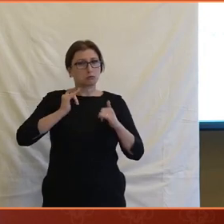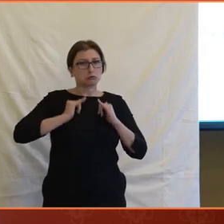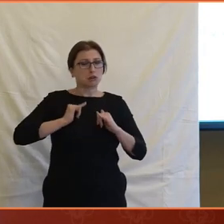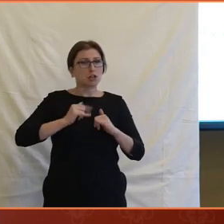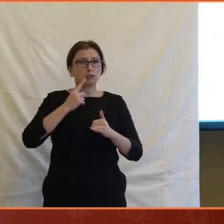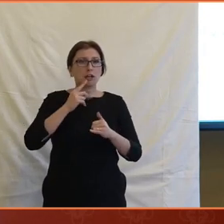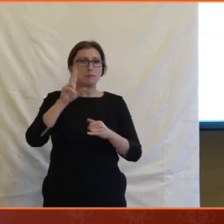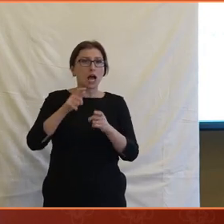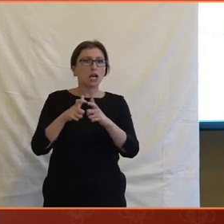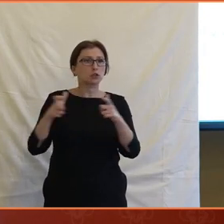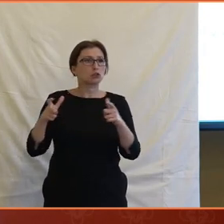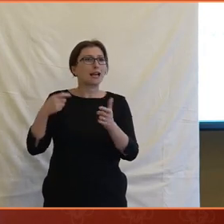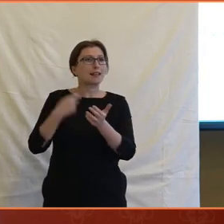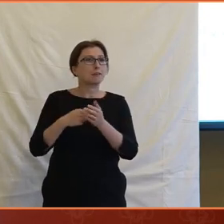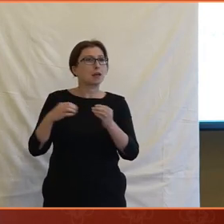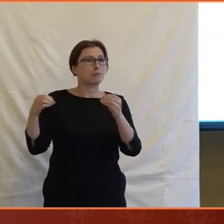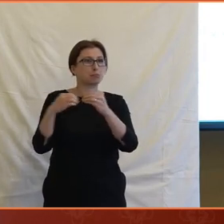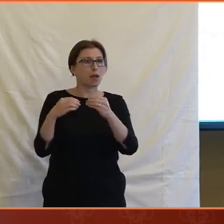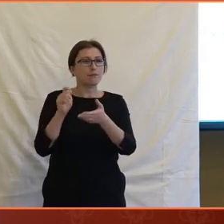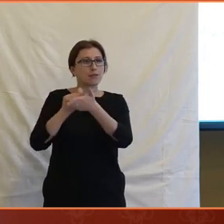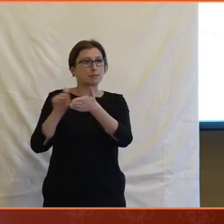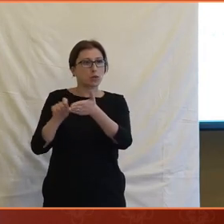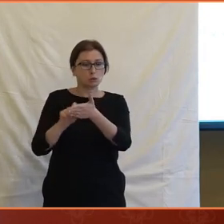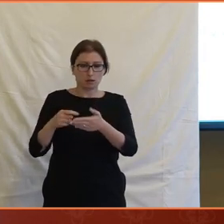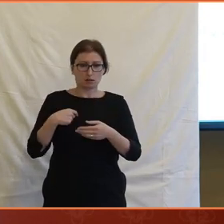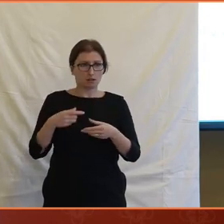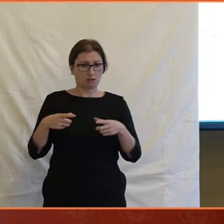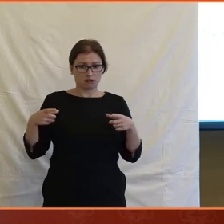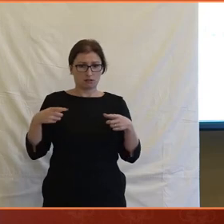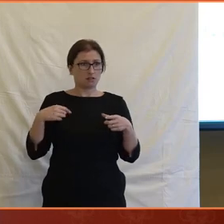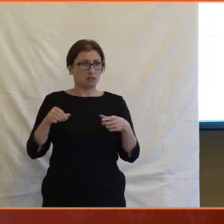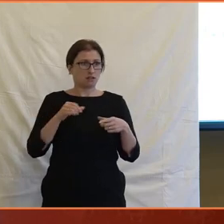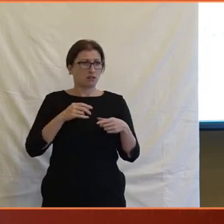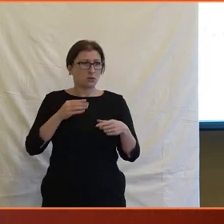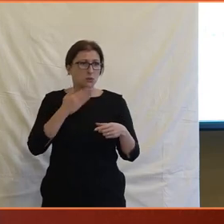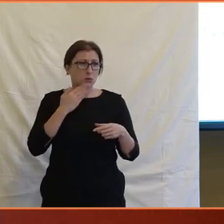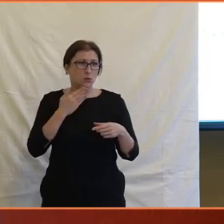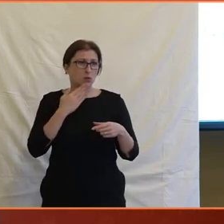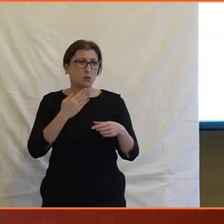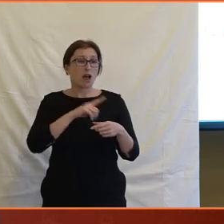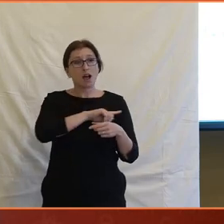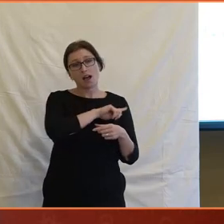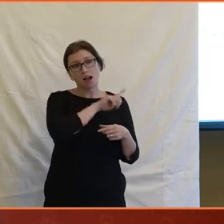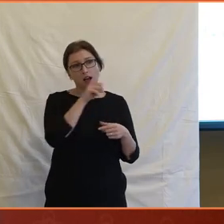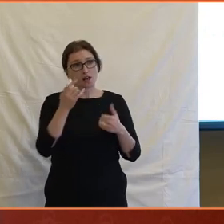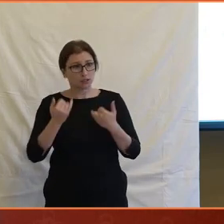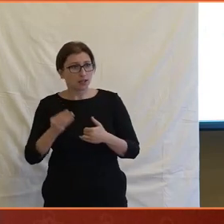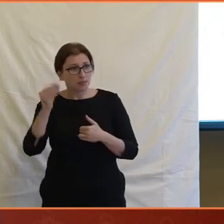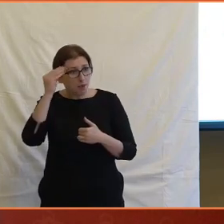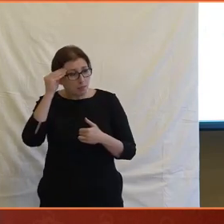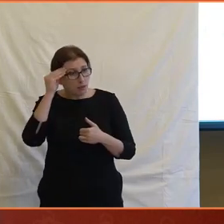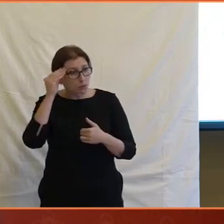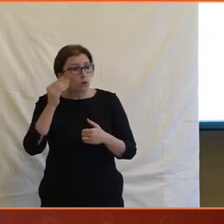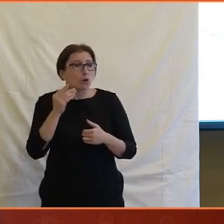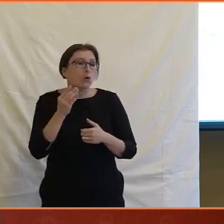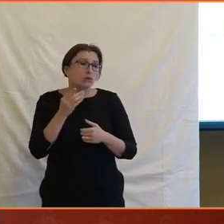tady je složenka typu B, takhle se vyplňuje, tak jak moc mě to zaujalo a jak moc se to do dneška pamatuju.